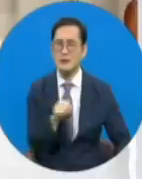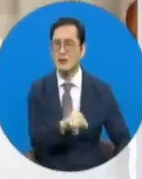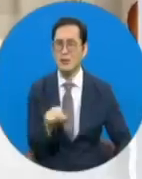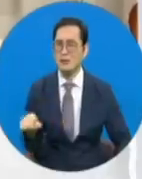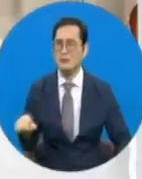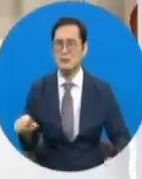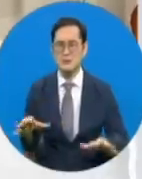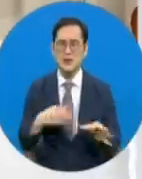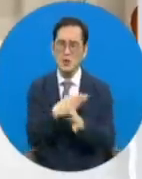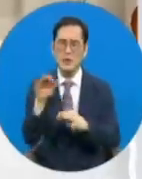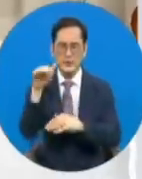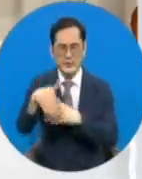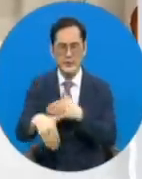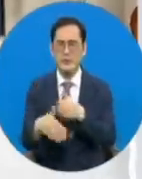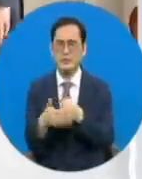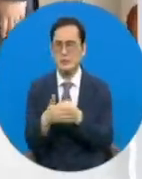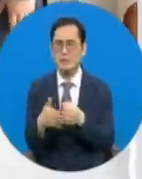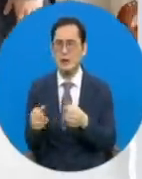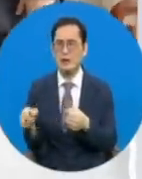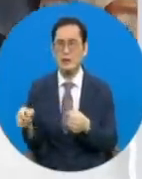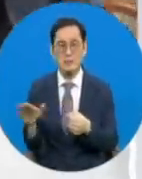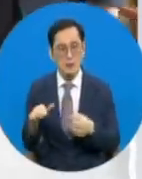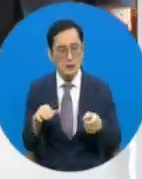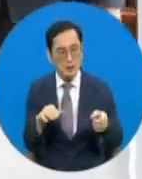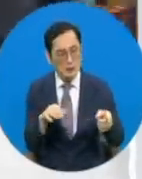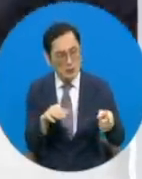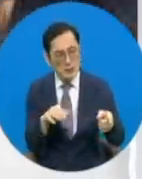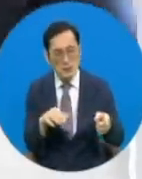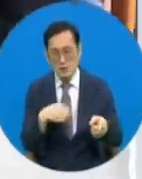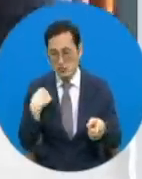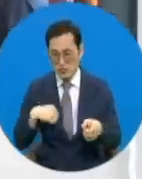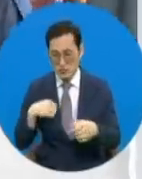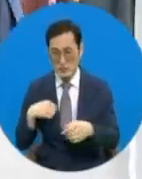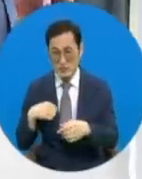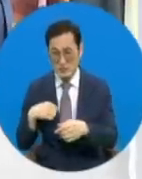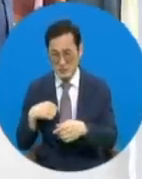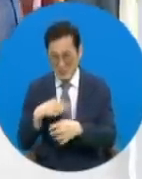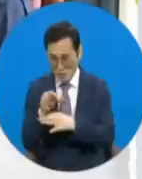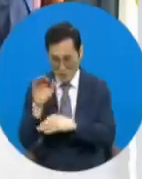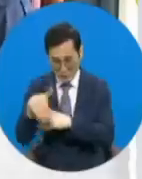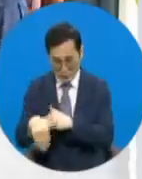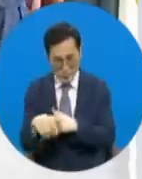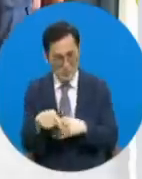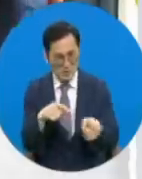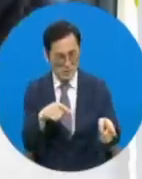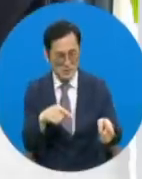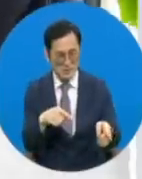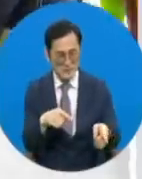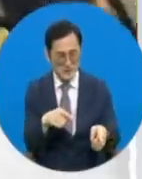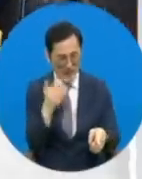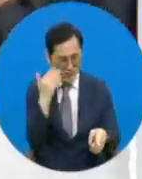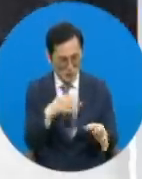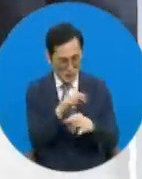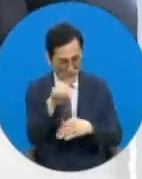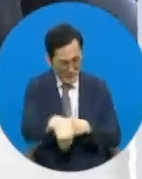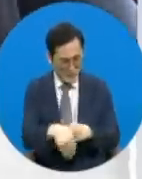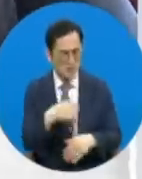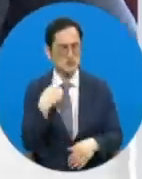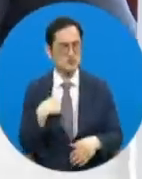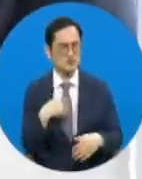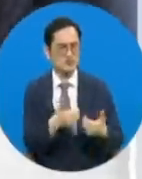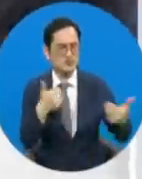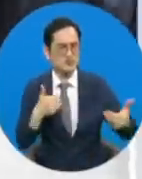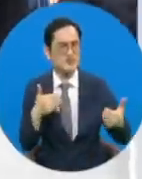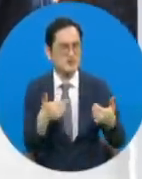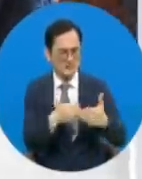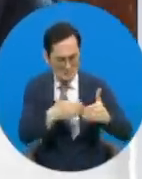약간 정치 이슈로 끌고 가려고 하는 게 이재명 대표의 의도였던 것 같아요. 그런데 IAEA가 지금 검증을